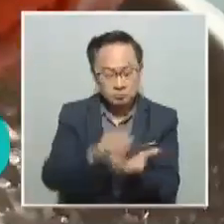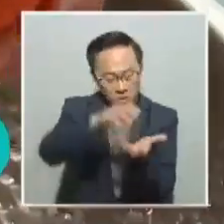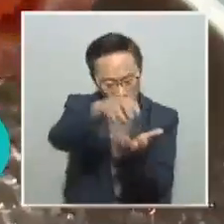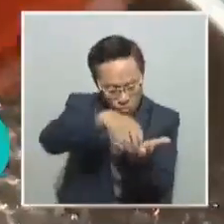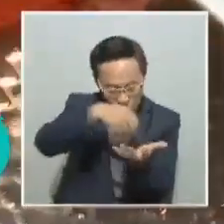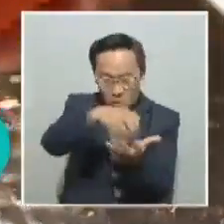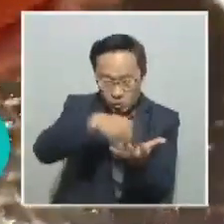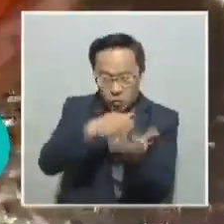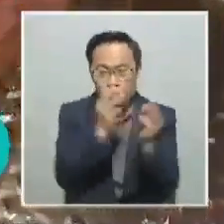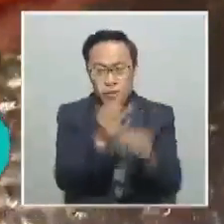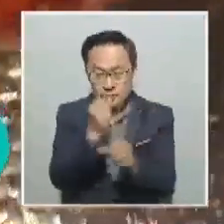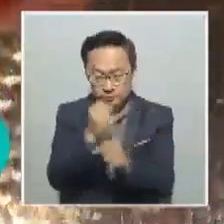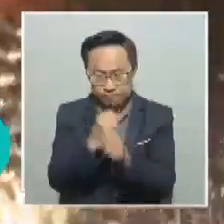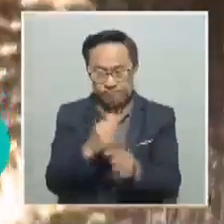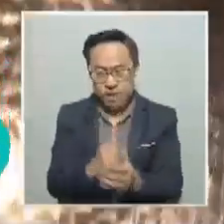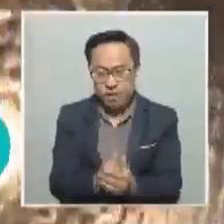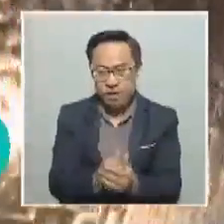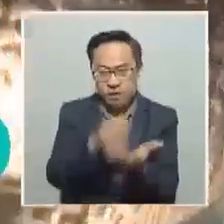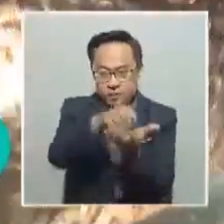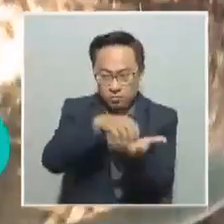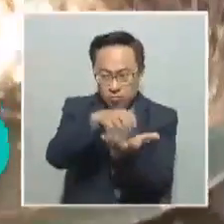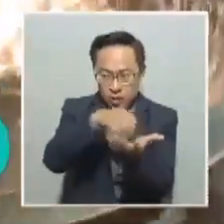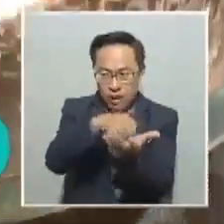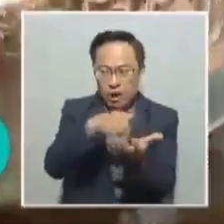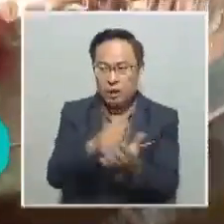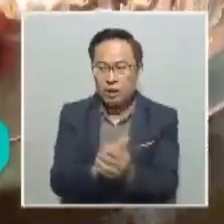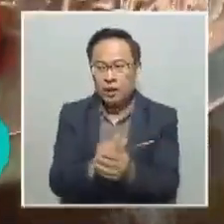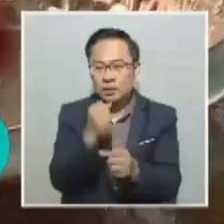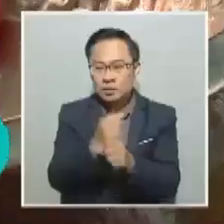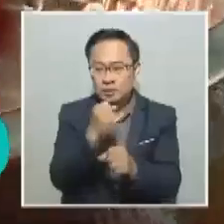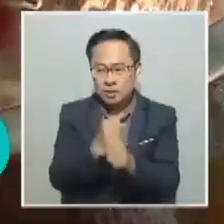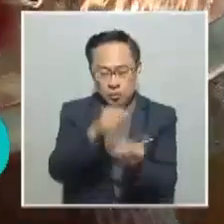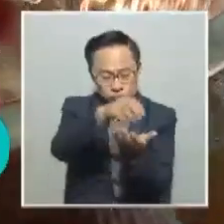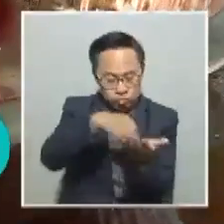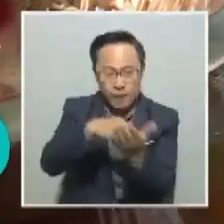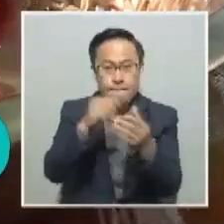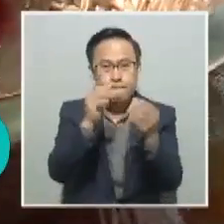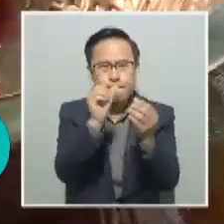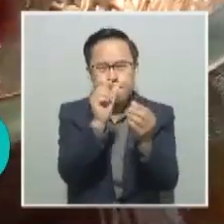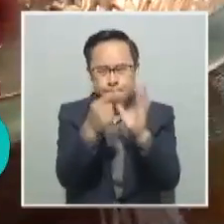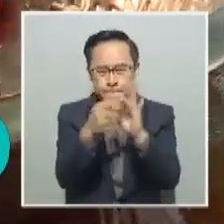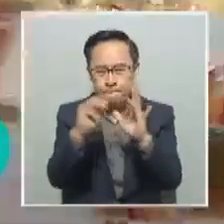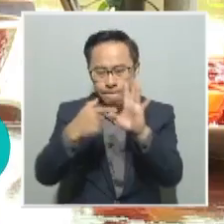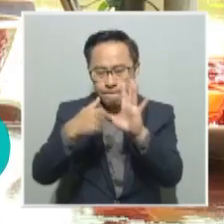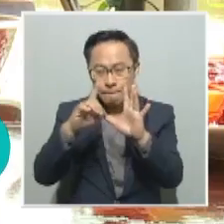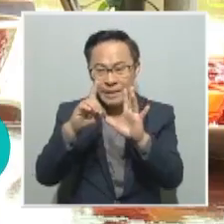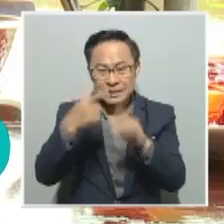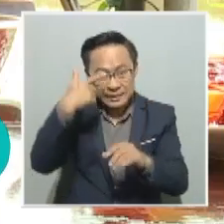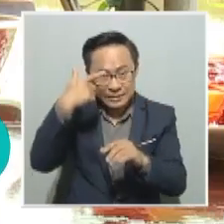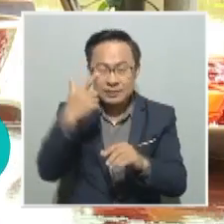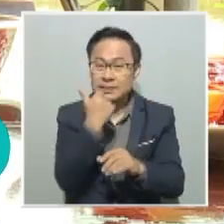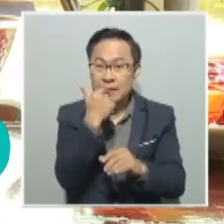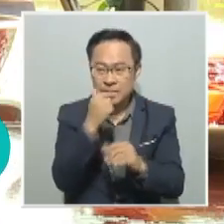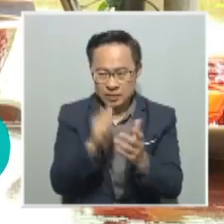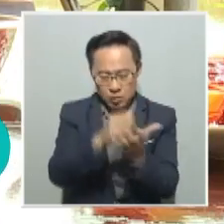รูปคือเขาเนี่ยจะเนี่ยจะมีการเอาทัพพีมาคว้านตัวเยื่อส ี แ